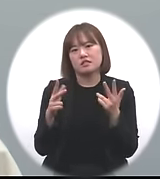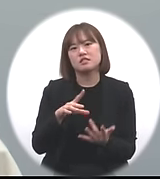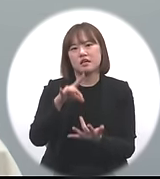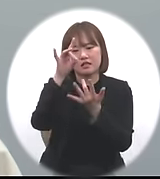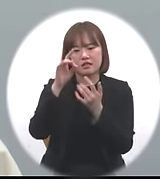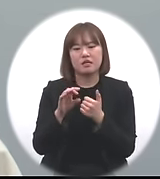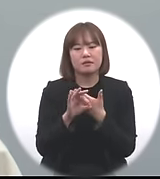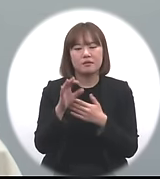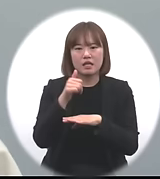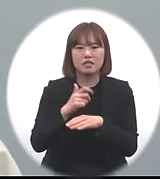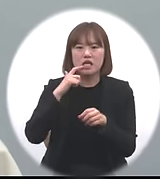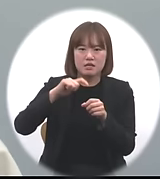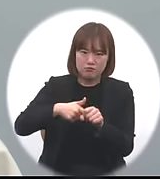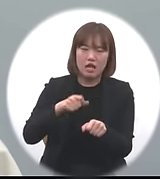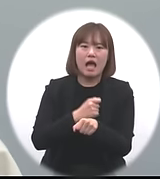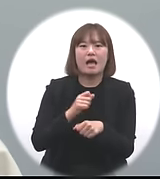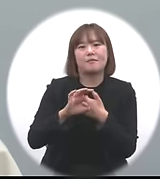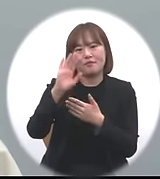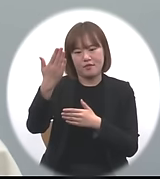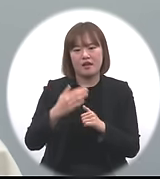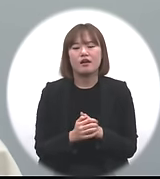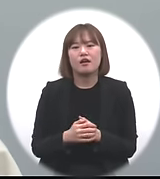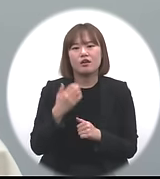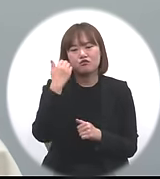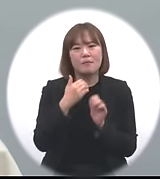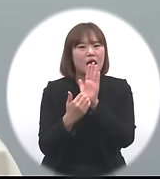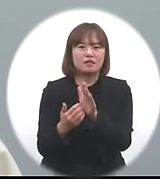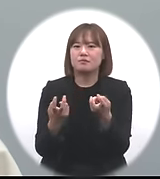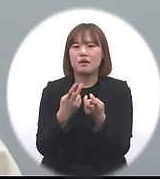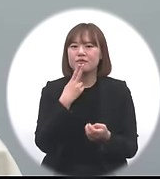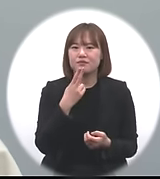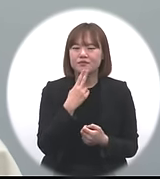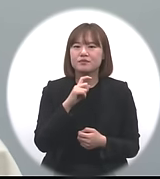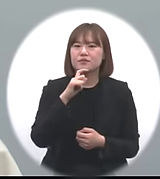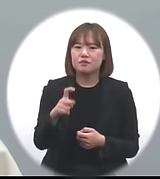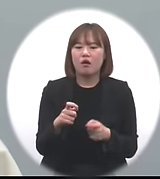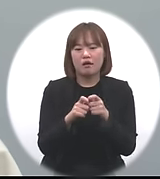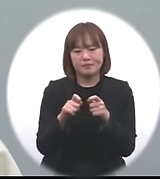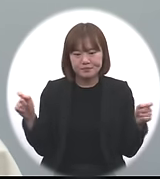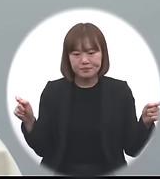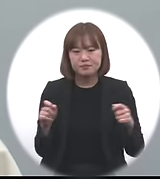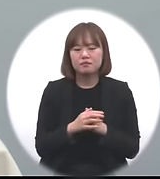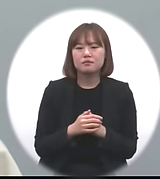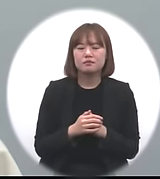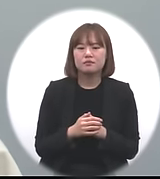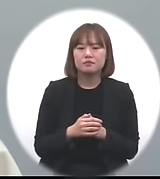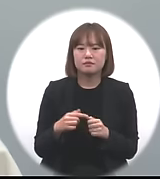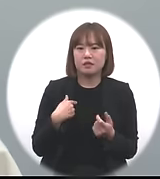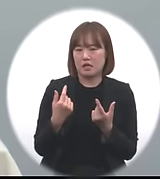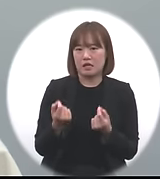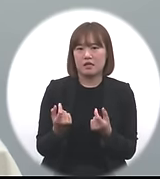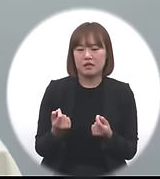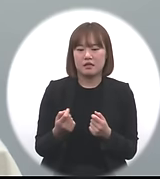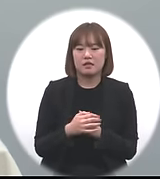투자를 할 수 없다. 본인의 선택이죠. 그럼 나중에 임플란트 하시면 돼요. 그걸 누가 막아줄 방법은 없어요. 10분은 얼마나 긴